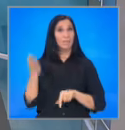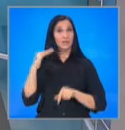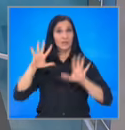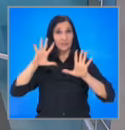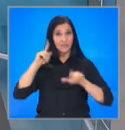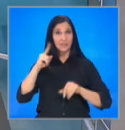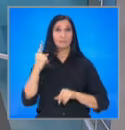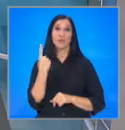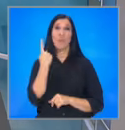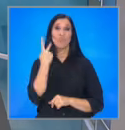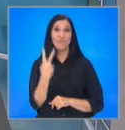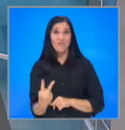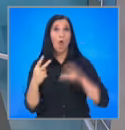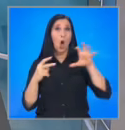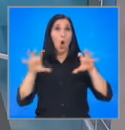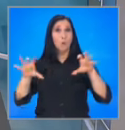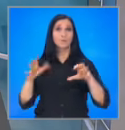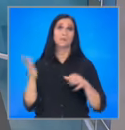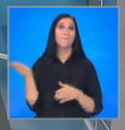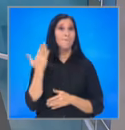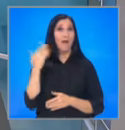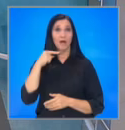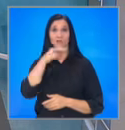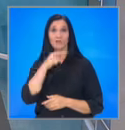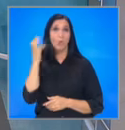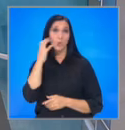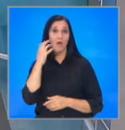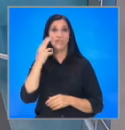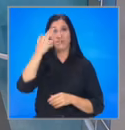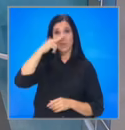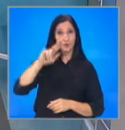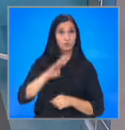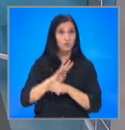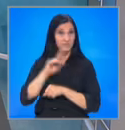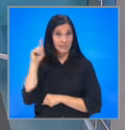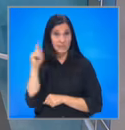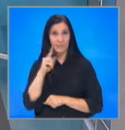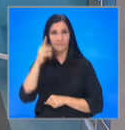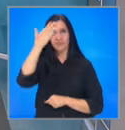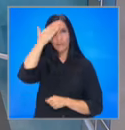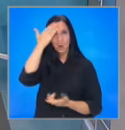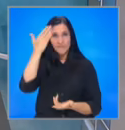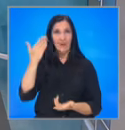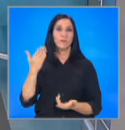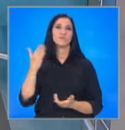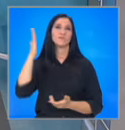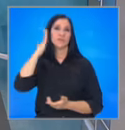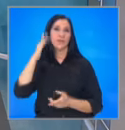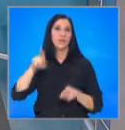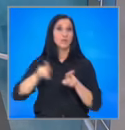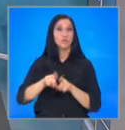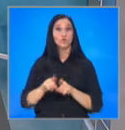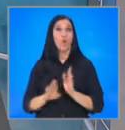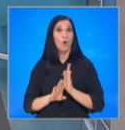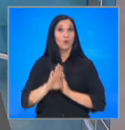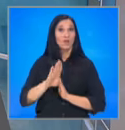само две области бяха отцветени в червено – Бургас и Велико Търново. 14-дневната заболеваемост в страната също нараства,